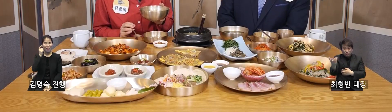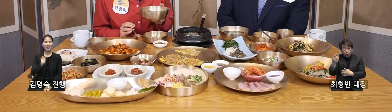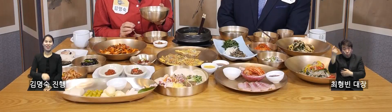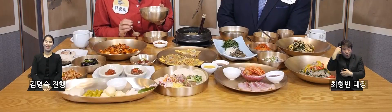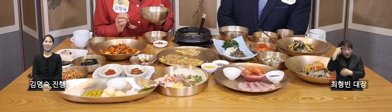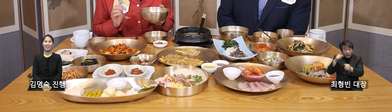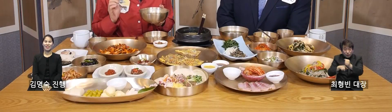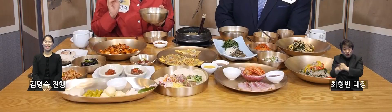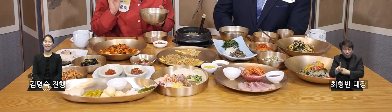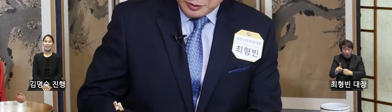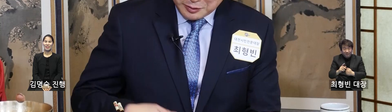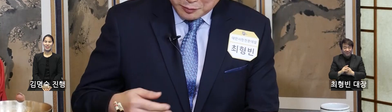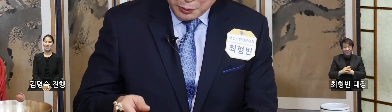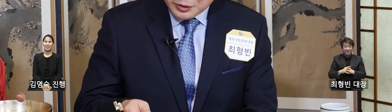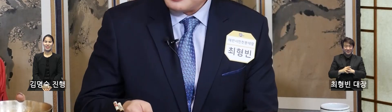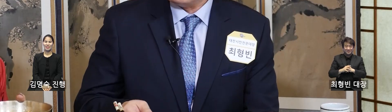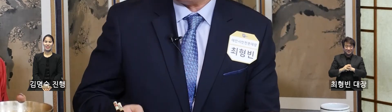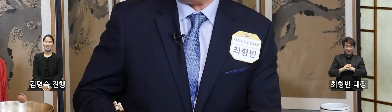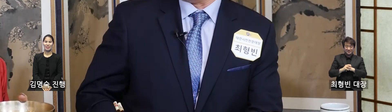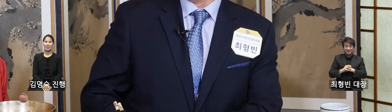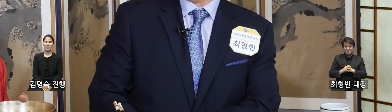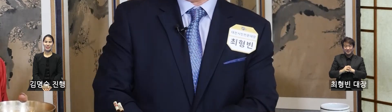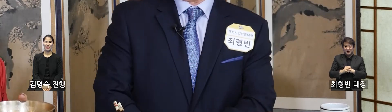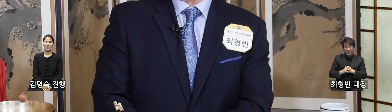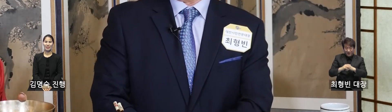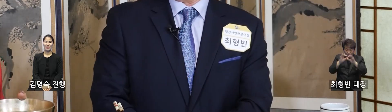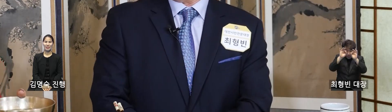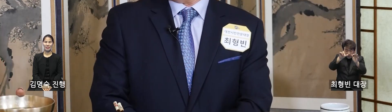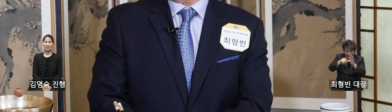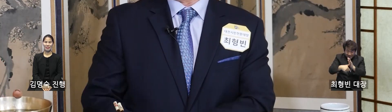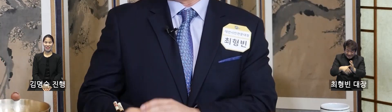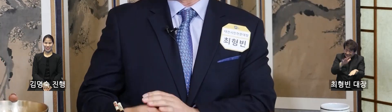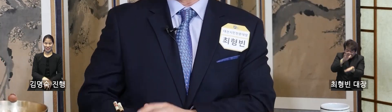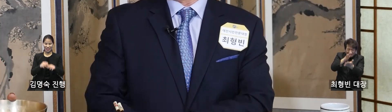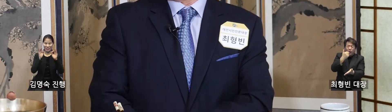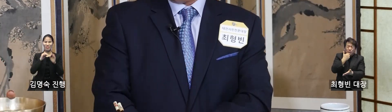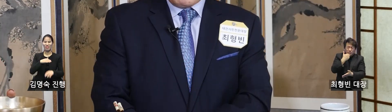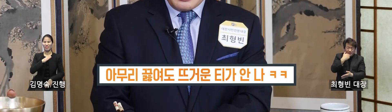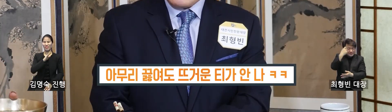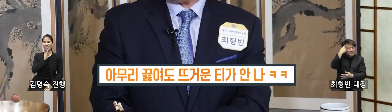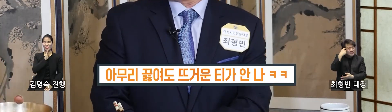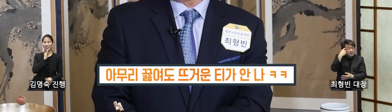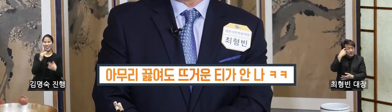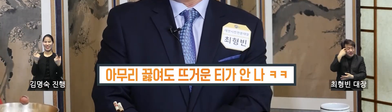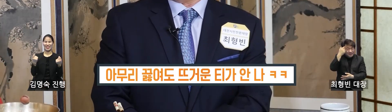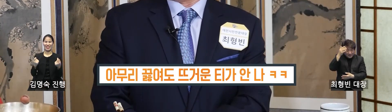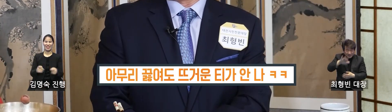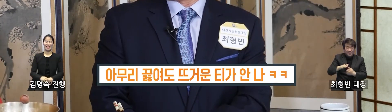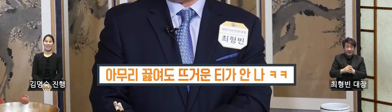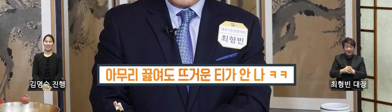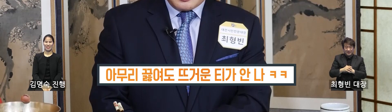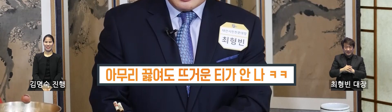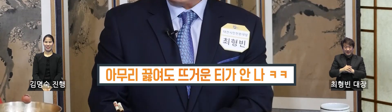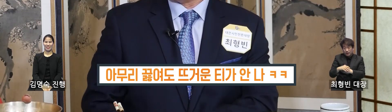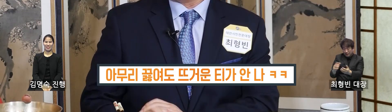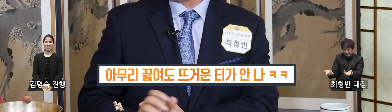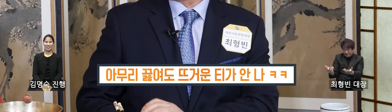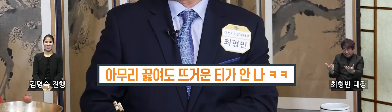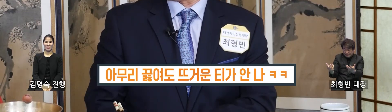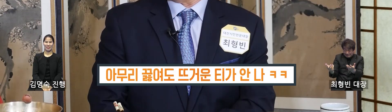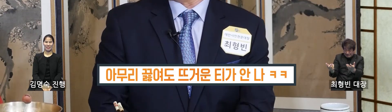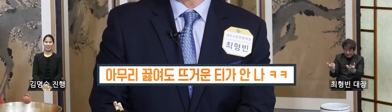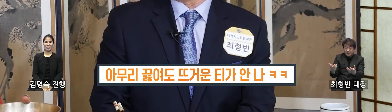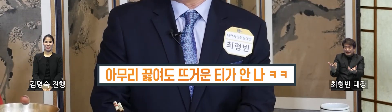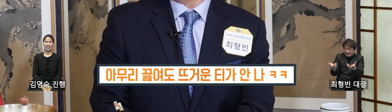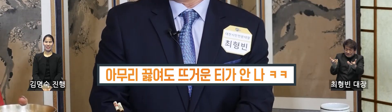그럴까요 보기에는 말 안 뜨거운 거 같은데 굉장히 꺼번에 팔팔 끓여도 요 뜨거운